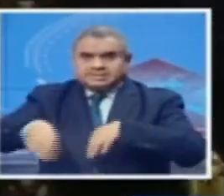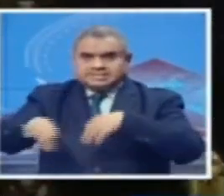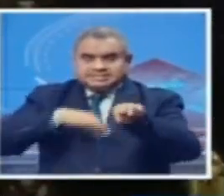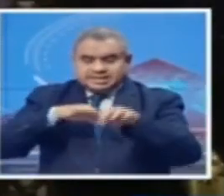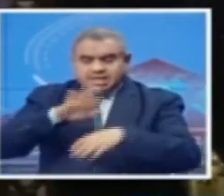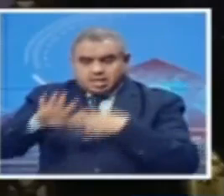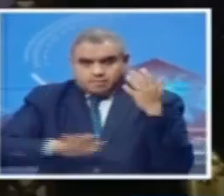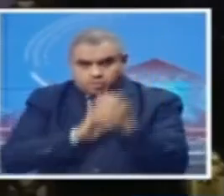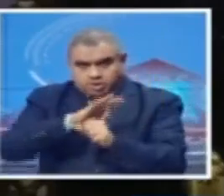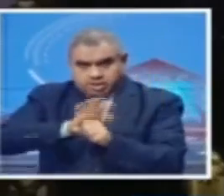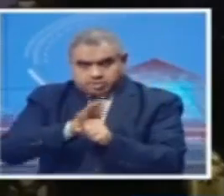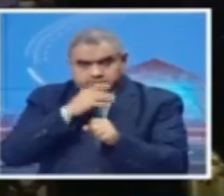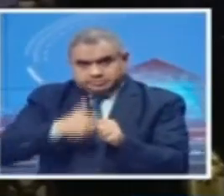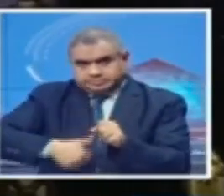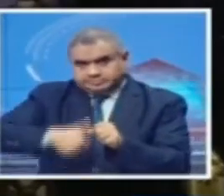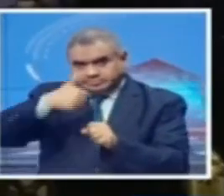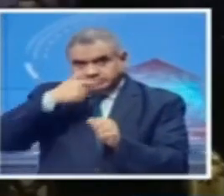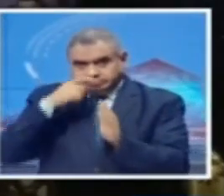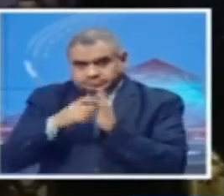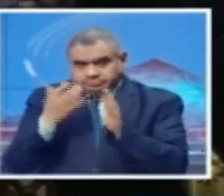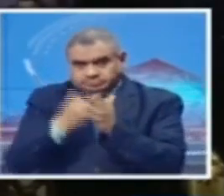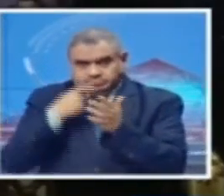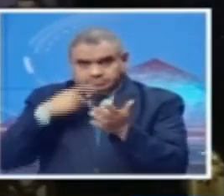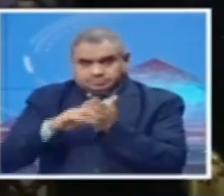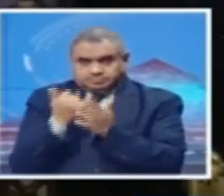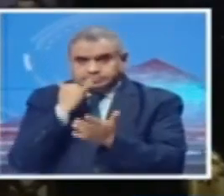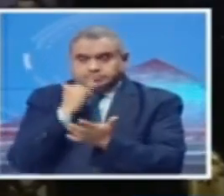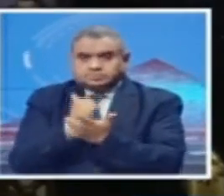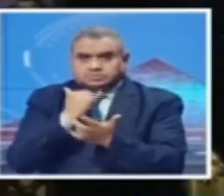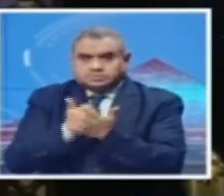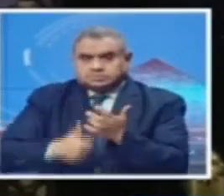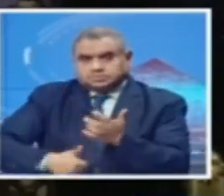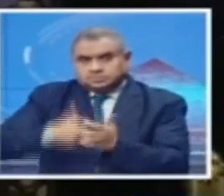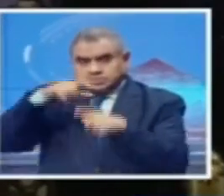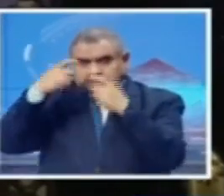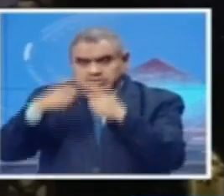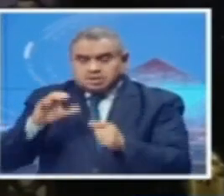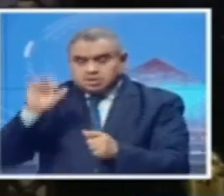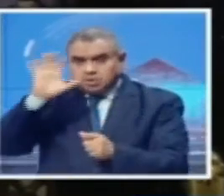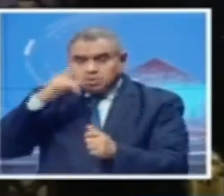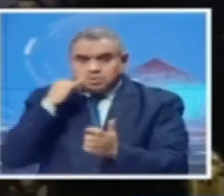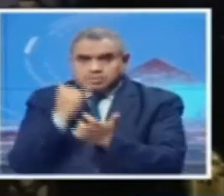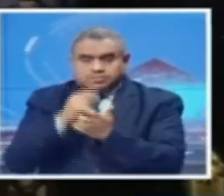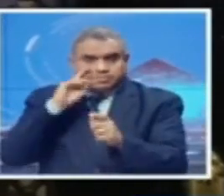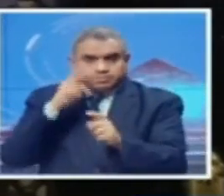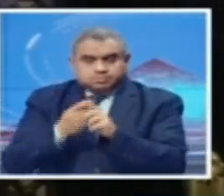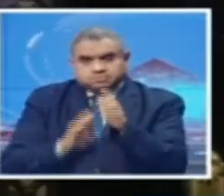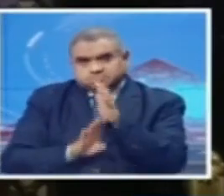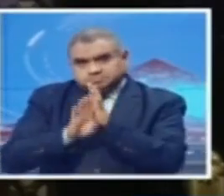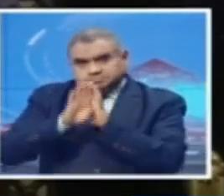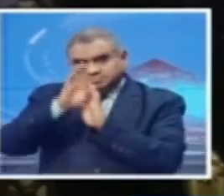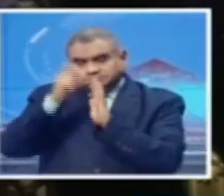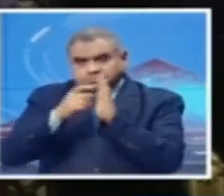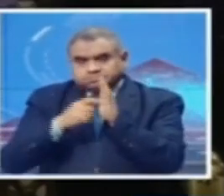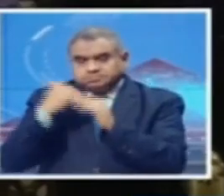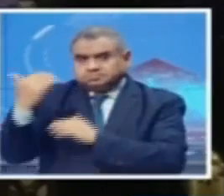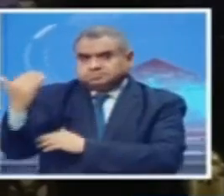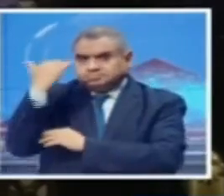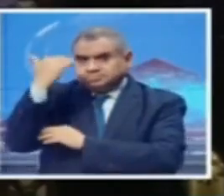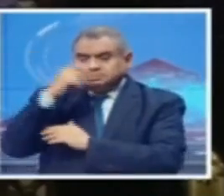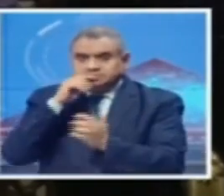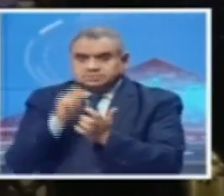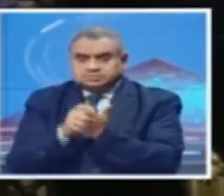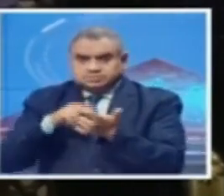مع ازمه كورونا، والتي عاكست انطباعات ايجابيه لدى الدول الكبرى، لنشاهده على ارض الواقع بدعم تلك الدول